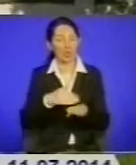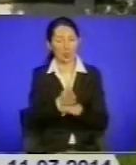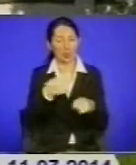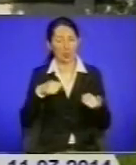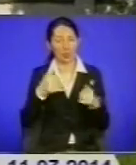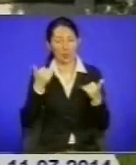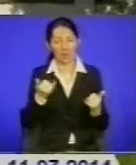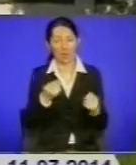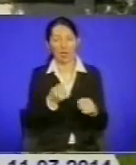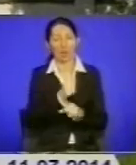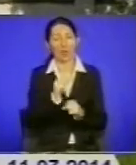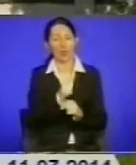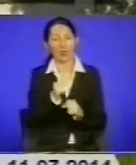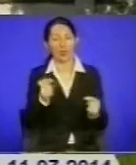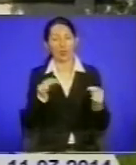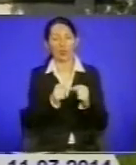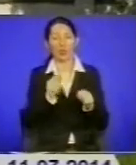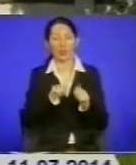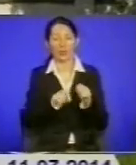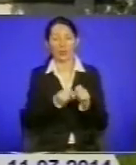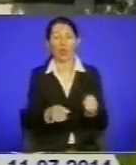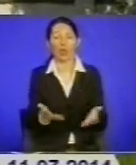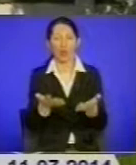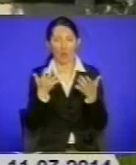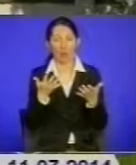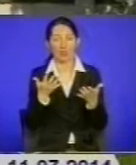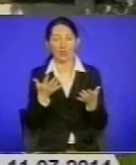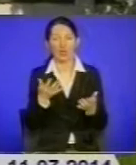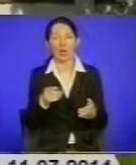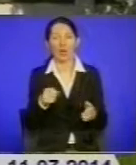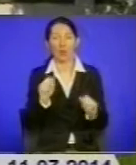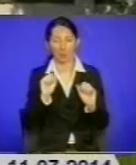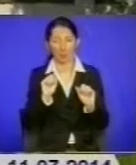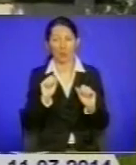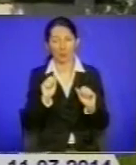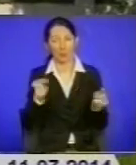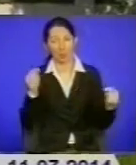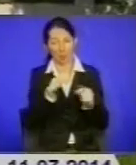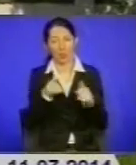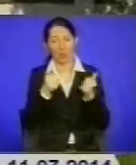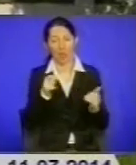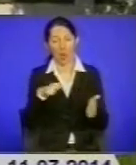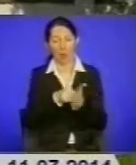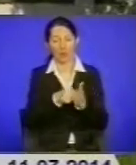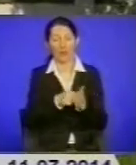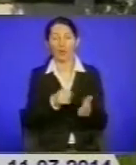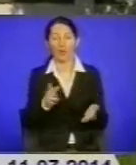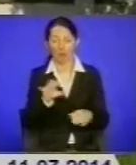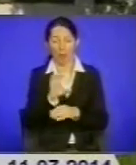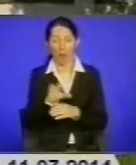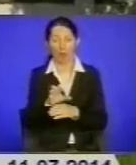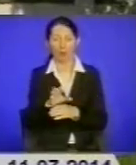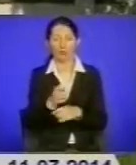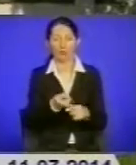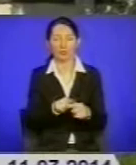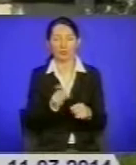згідно експертного висновку, визнана придатною для годівлі службовим собакам. Дана тушонка у нас шляхом термічної